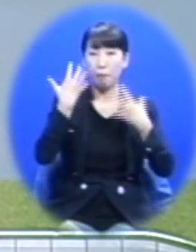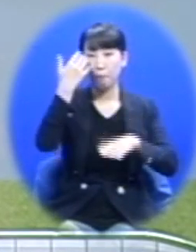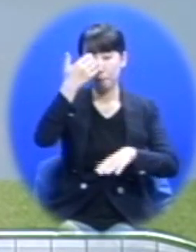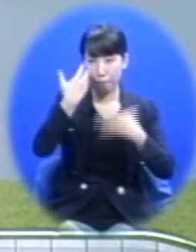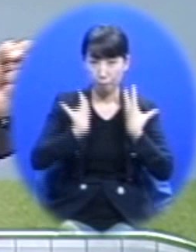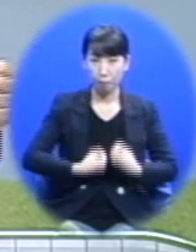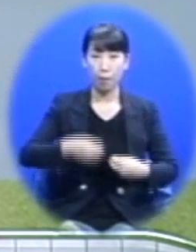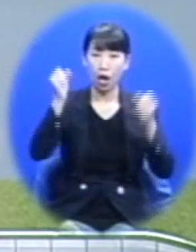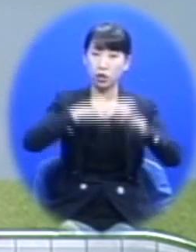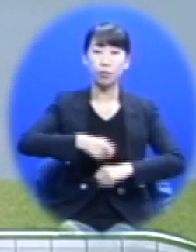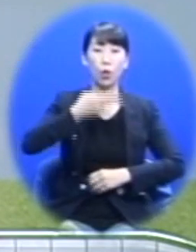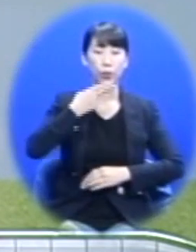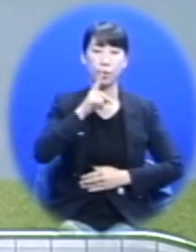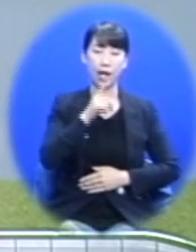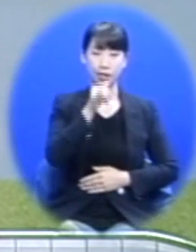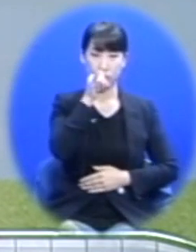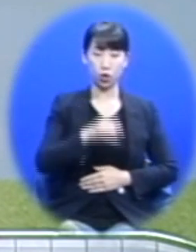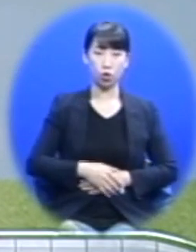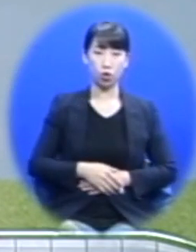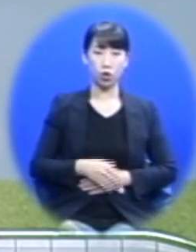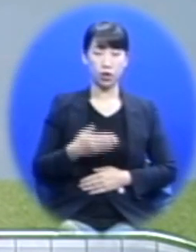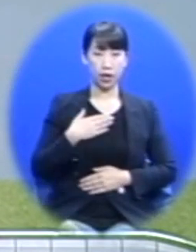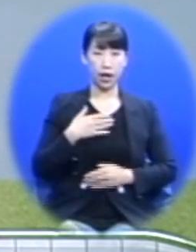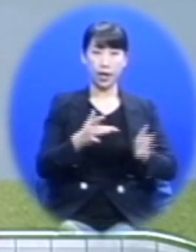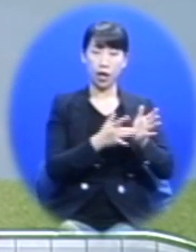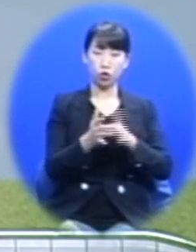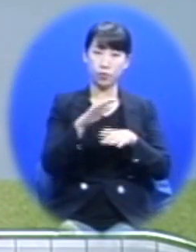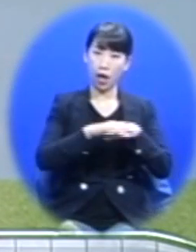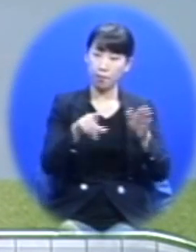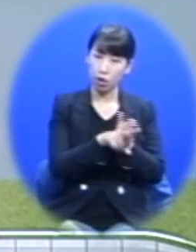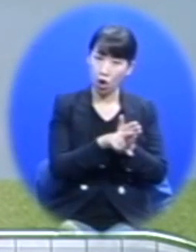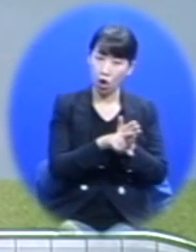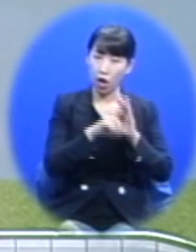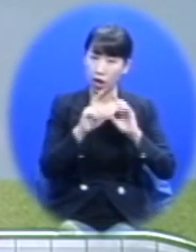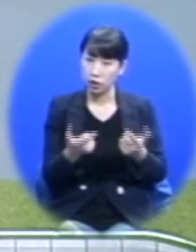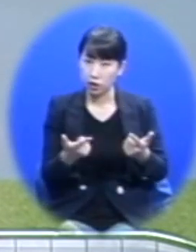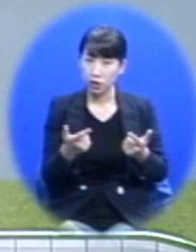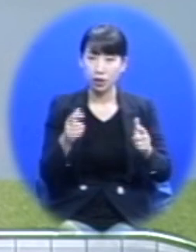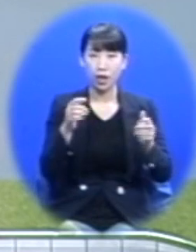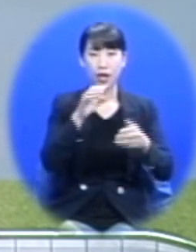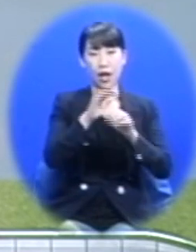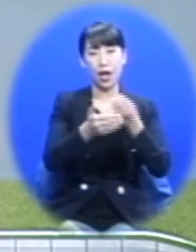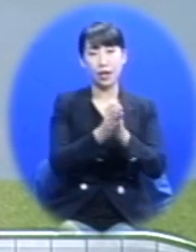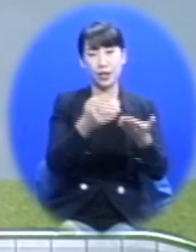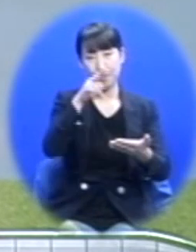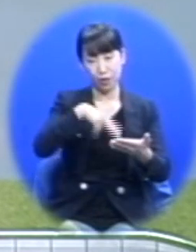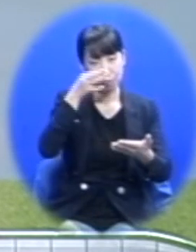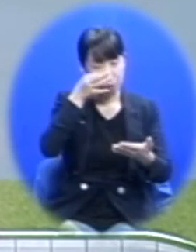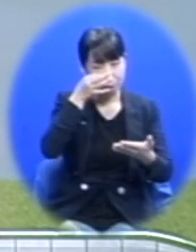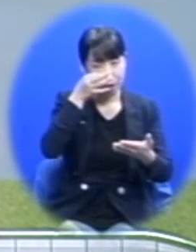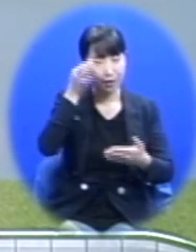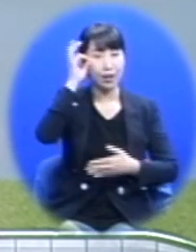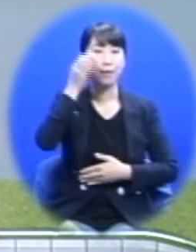내가 예수님을 진짜 잘 믿는지 안 믿는지는 여러분 이 말씀을 보고 알 수 있습니다. 내가 어떤 어려운